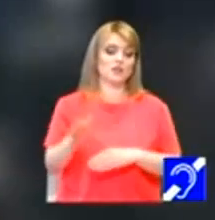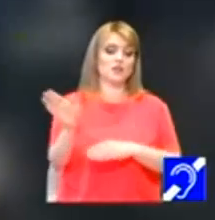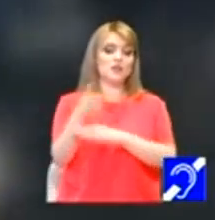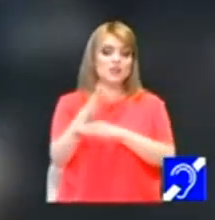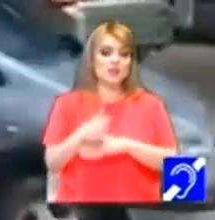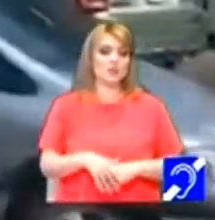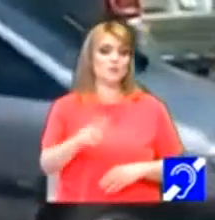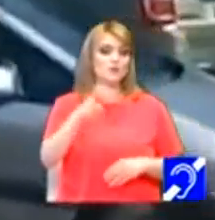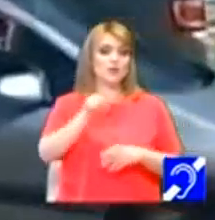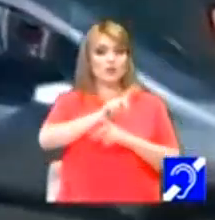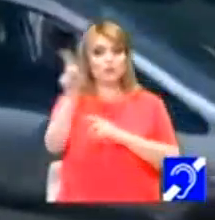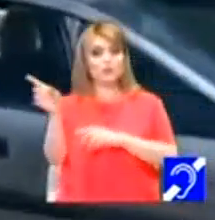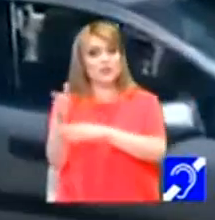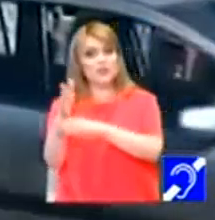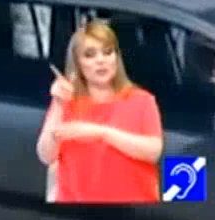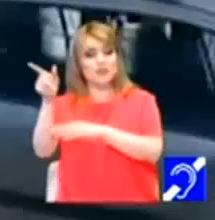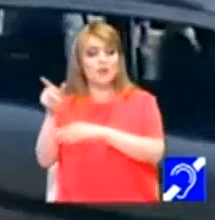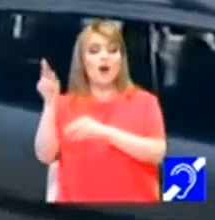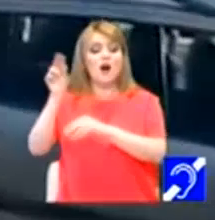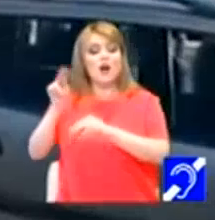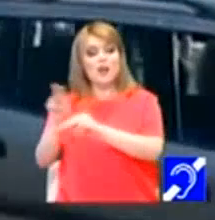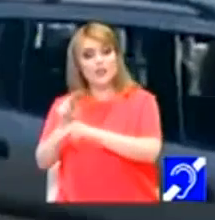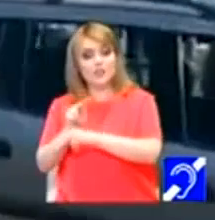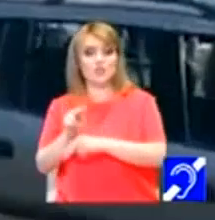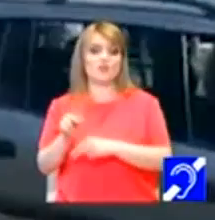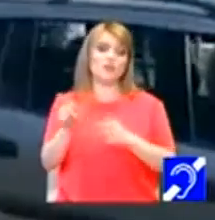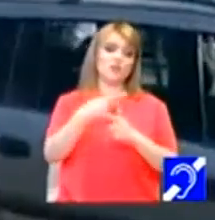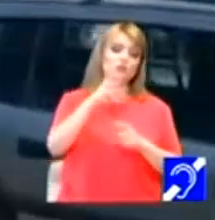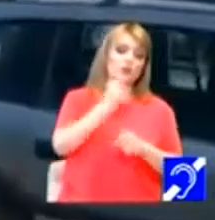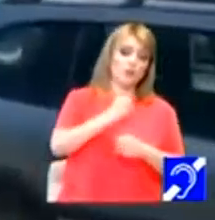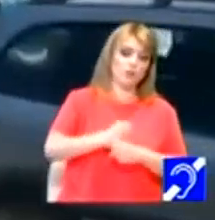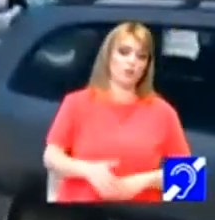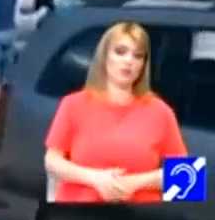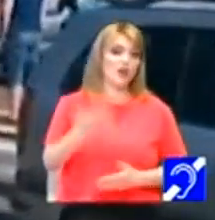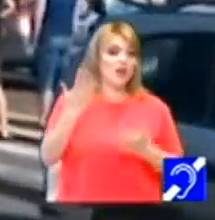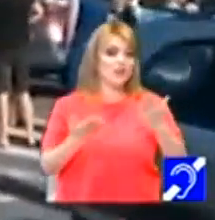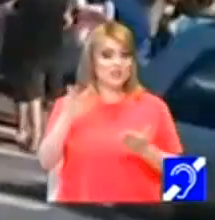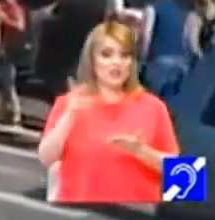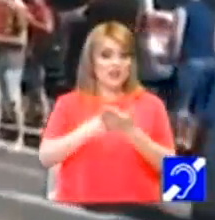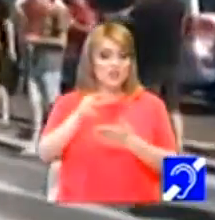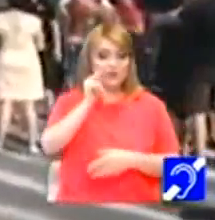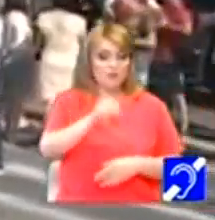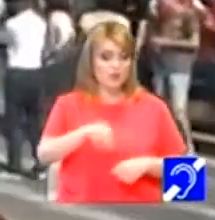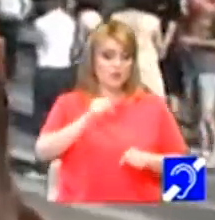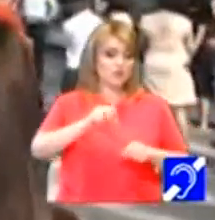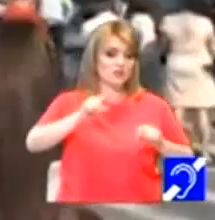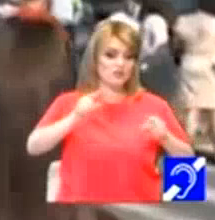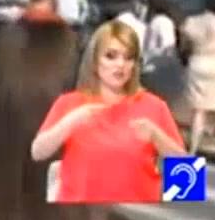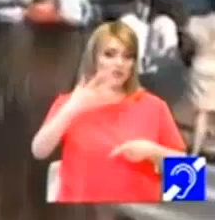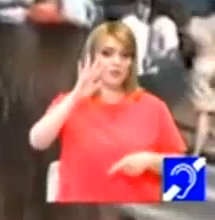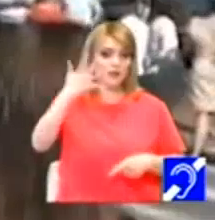pentru tratamente medicale pe malul drept al Nistrului. Dacă va fi găsit vinovat, activistul civic riscă până la 5 ani de pușcărie.